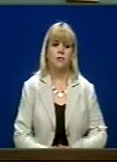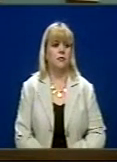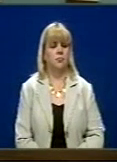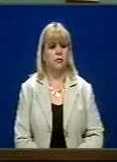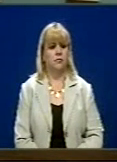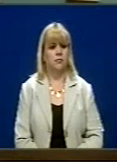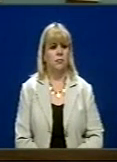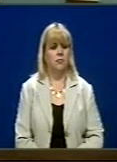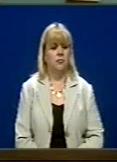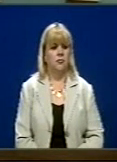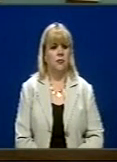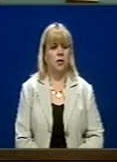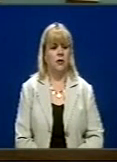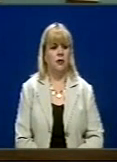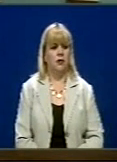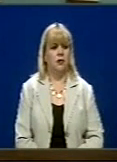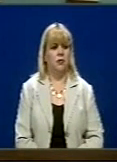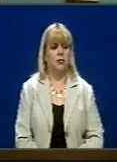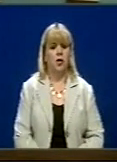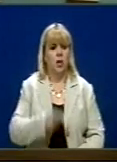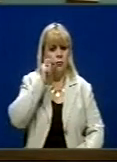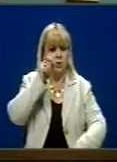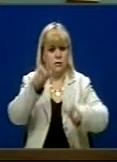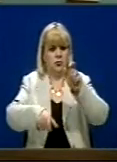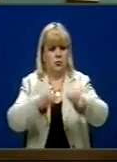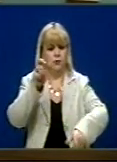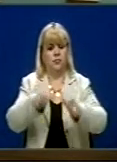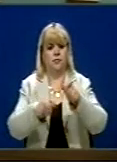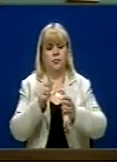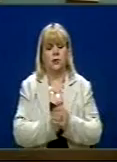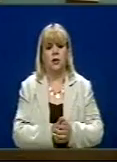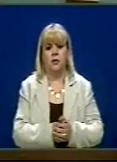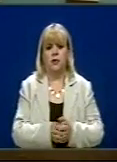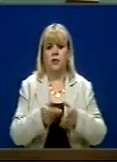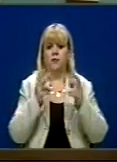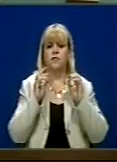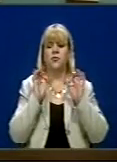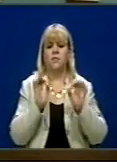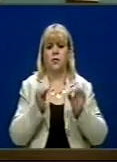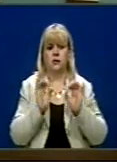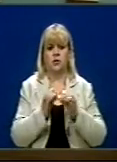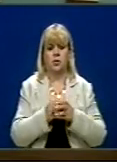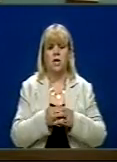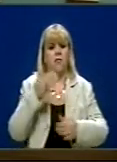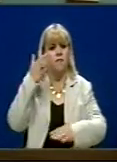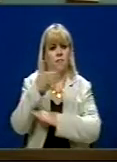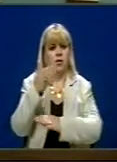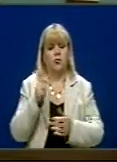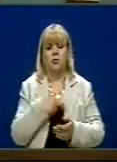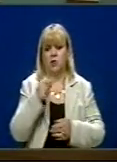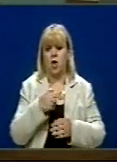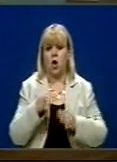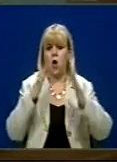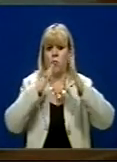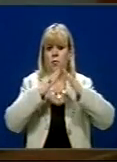Kam pyetje shtesë. Zotë Selimi. Banorët, në veçanti edhe afaristët, pikërisht e atyre